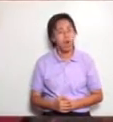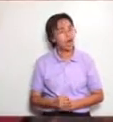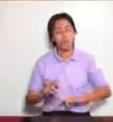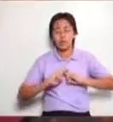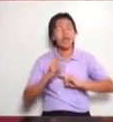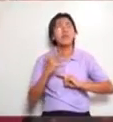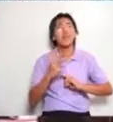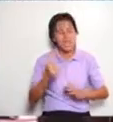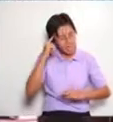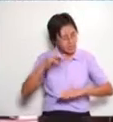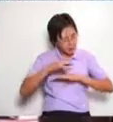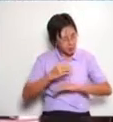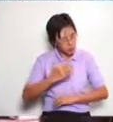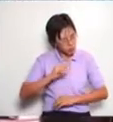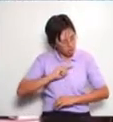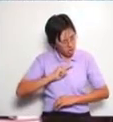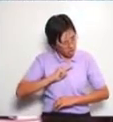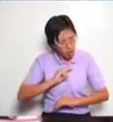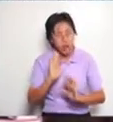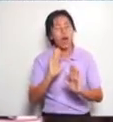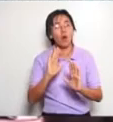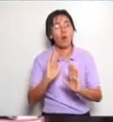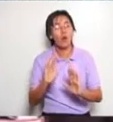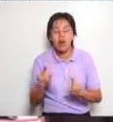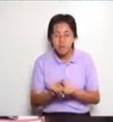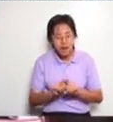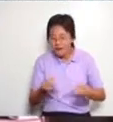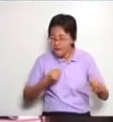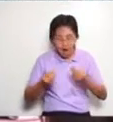ไม่มีไม่ไมตองห่งก่านบุยาย